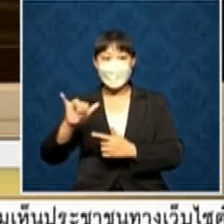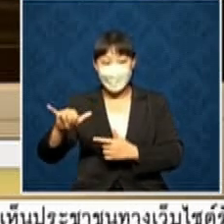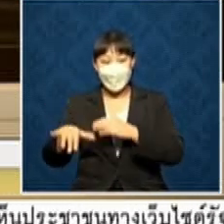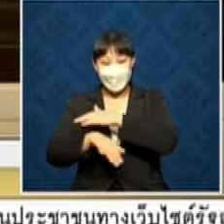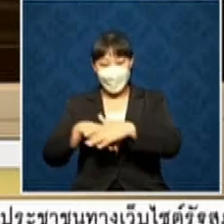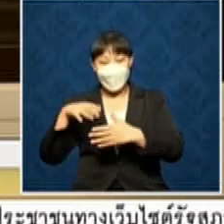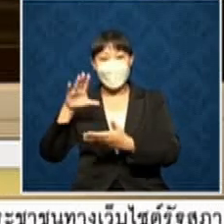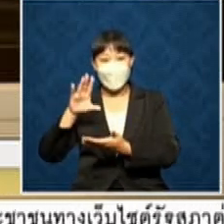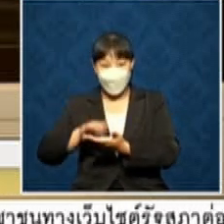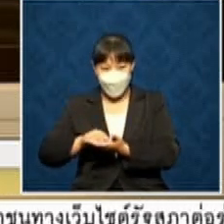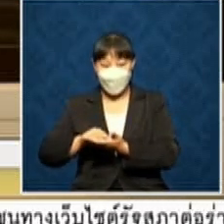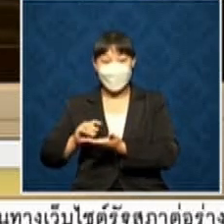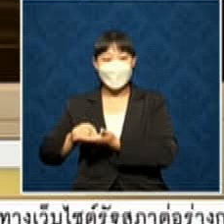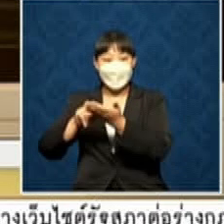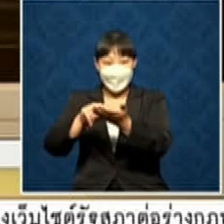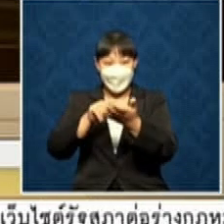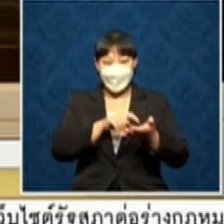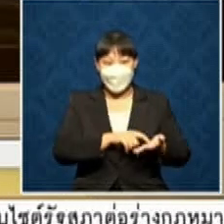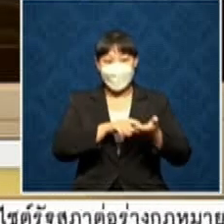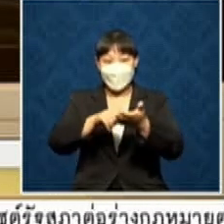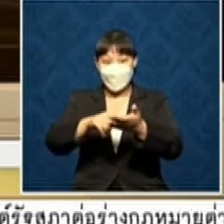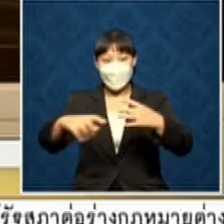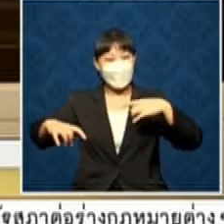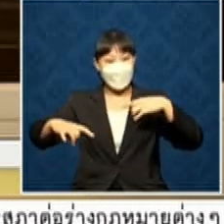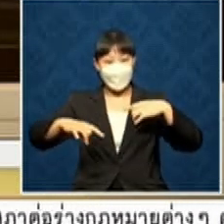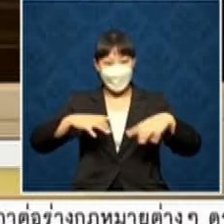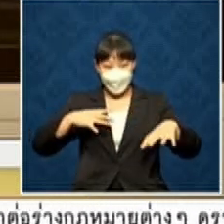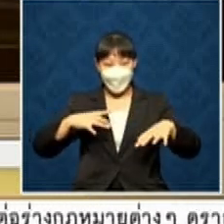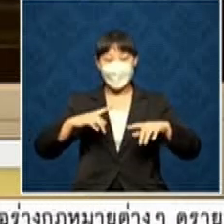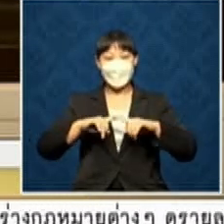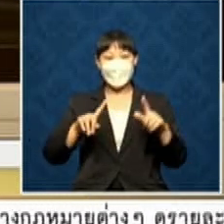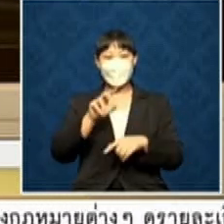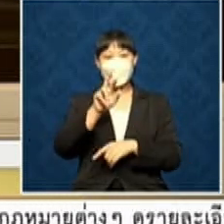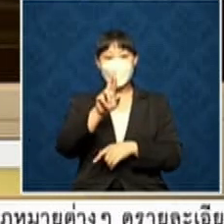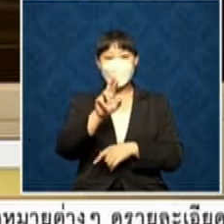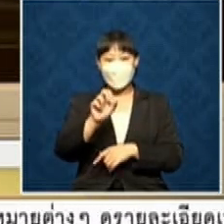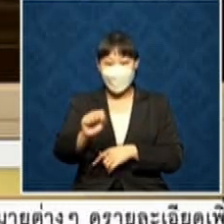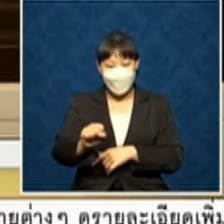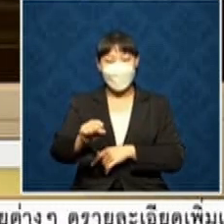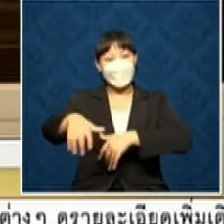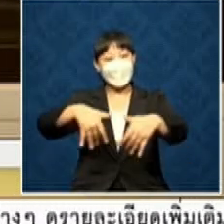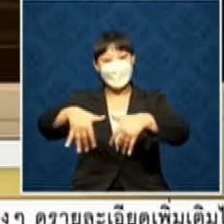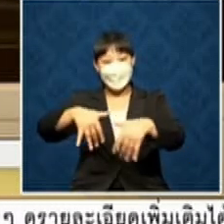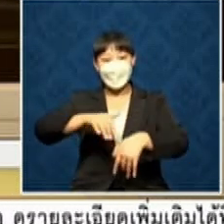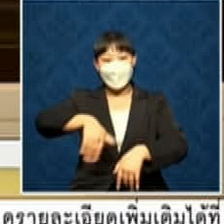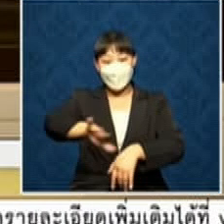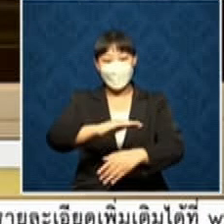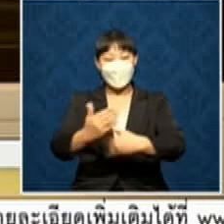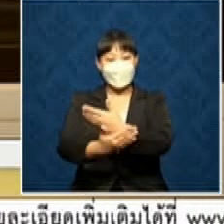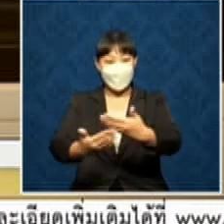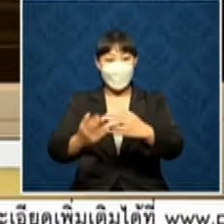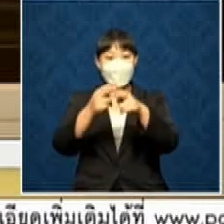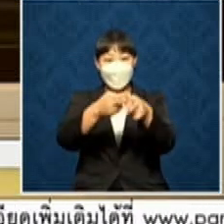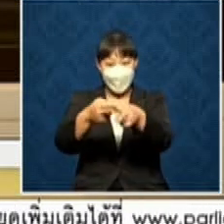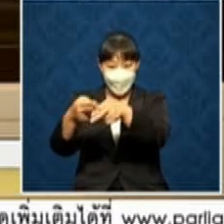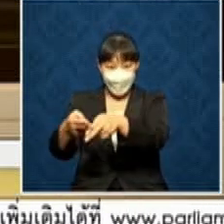ใช่ไหม ใช่ใช่ สมัยนั้นหัวยังไม่เกรียนมั้ง แต่ใจมันหล่นไปตาตุ่มไงประคองตัวเองมาก็จะแย่แล้ว ป๊อดเหรอ ไม่รู้